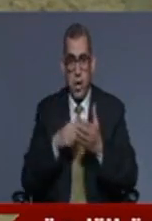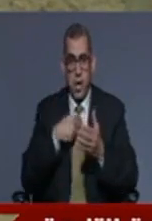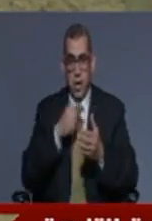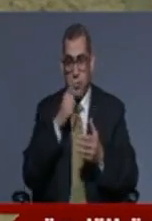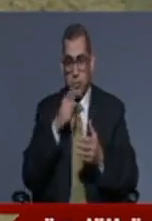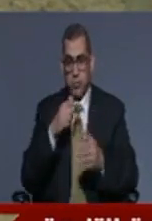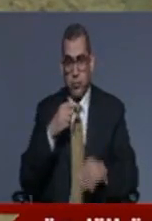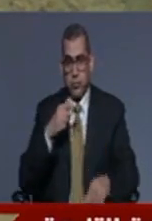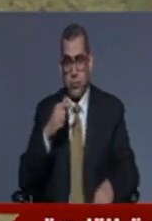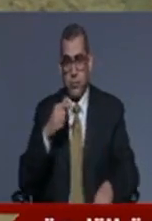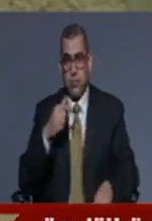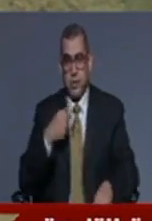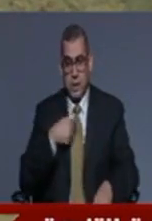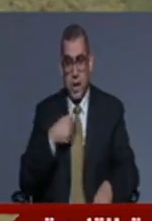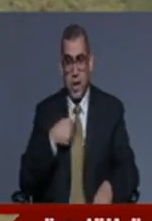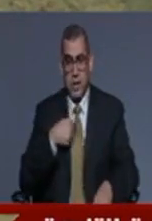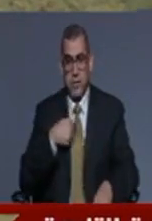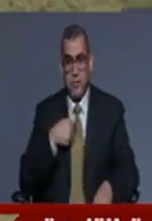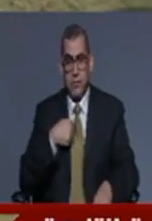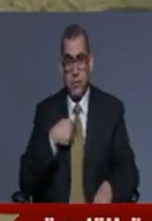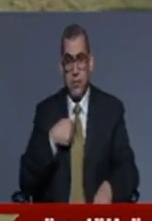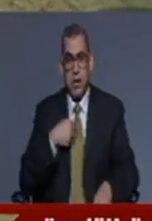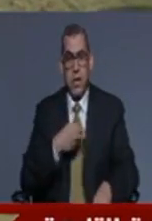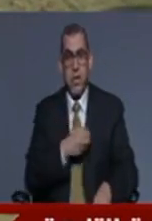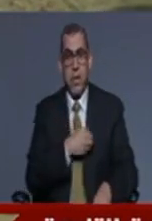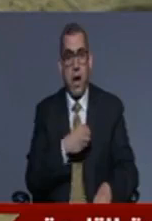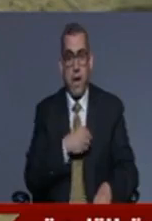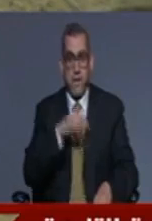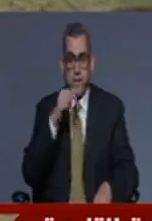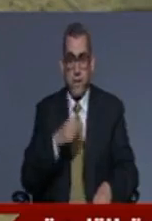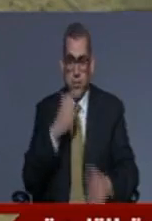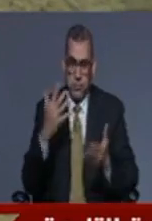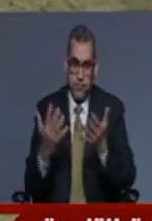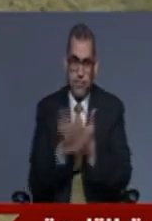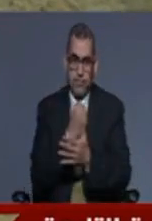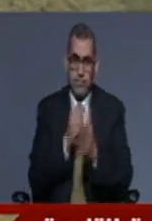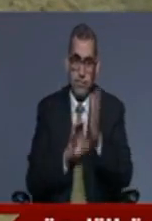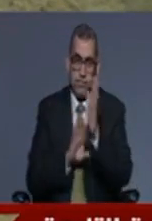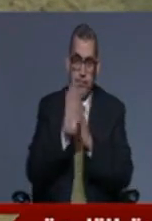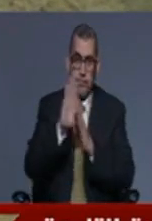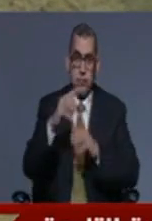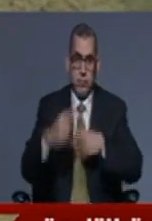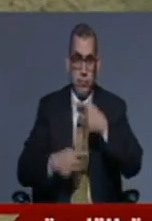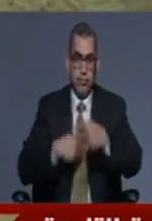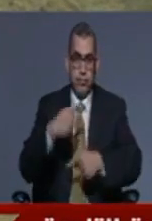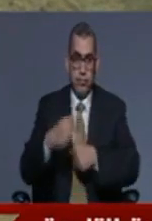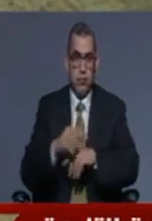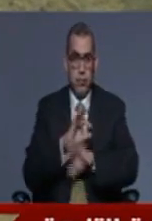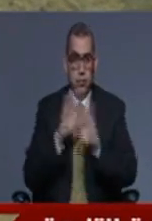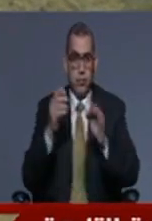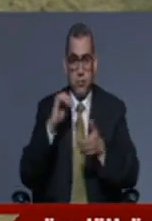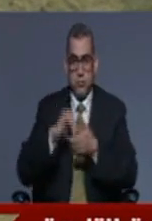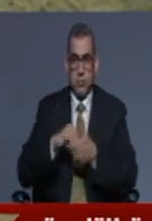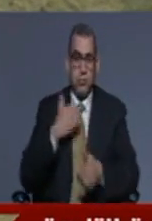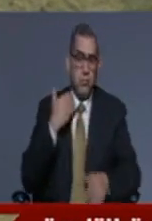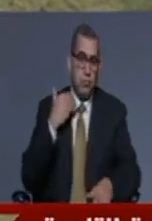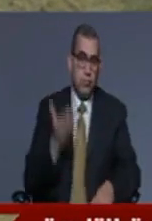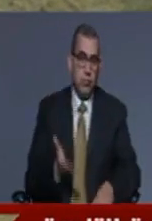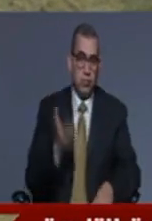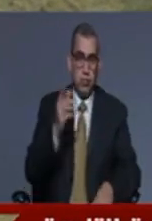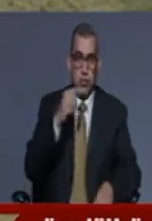الالتزام نحن نثق في أننا سنحقق التنمية المستدامة والرخاء، ونتوقع بأن